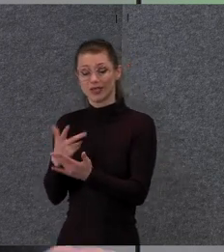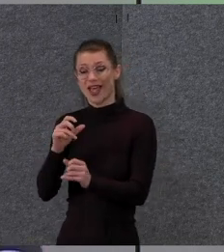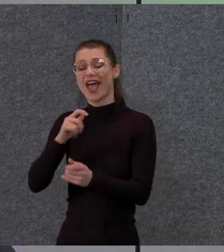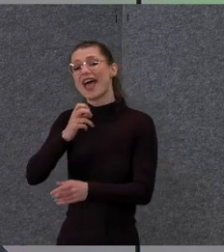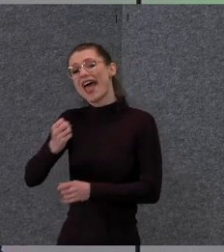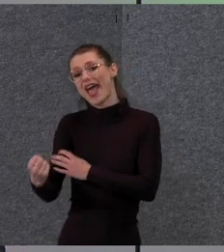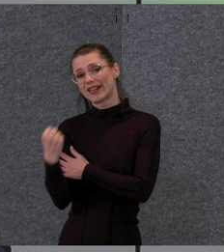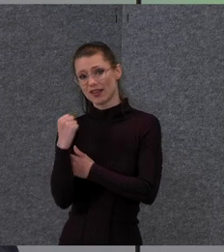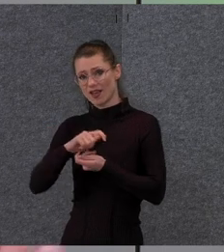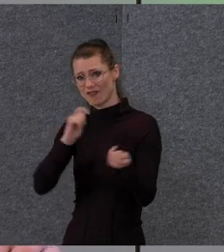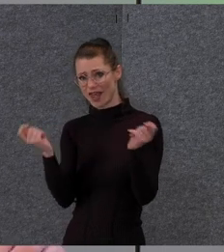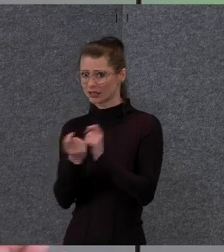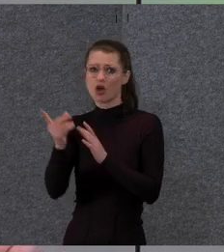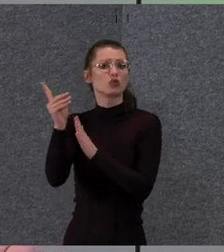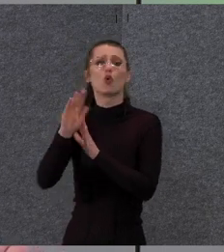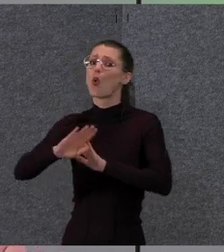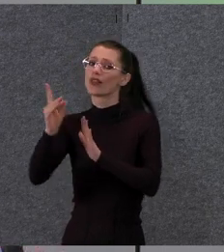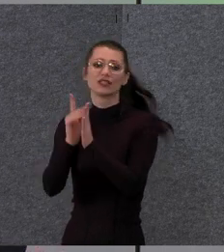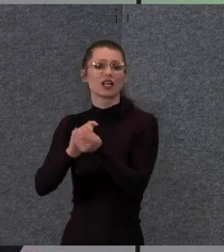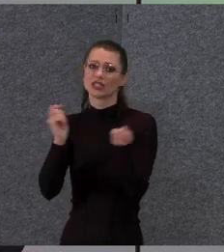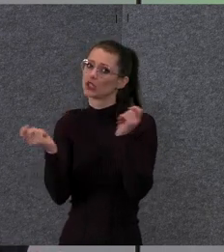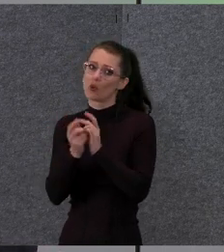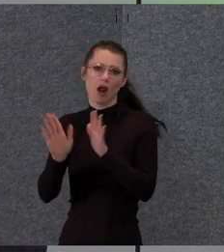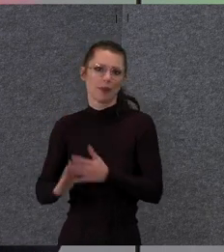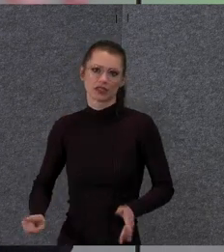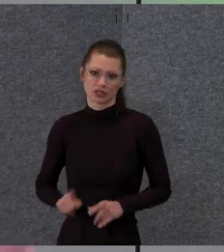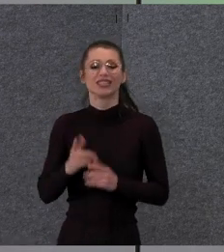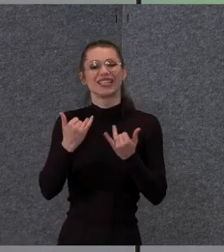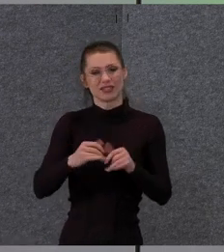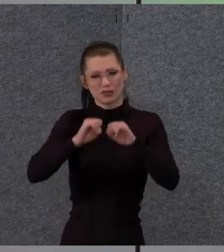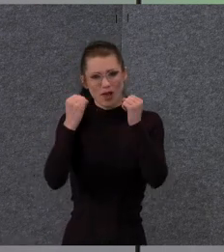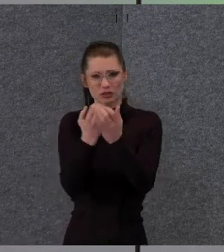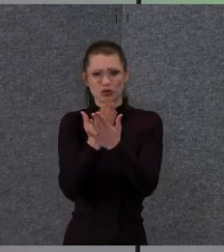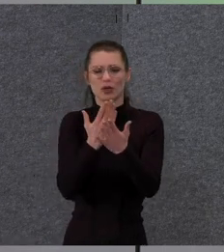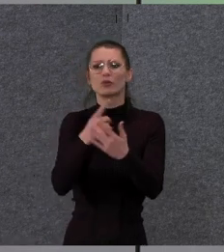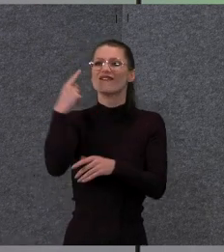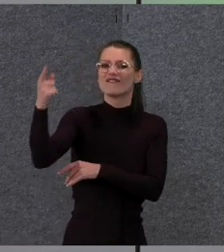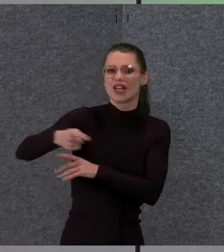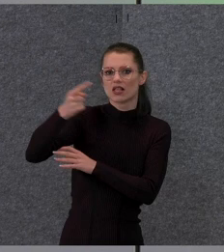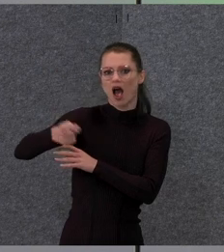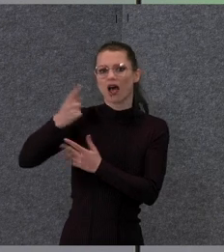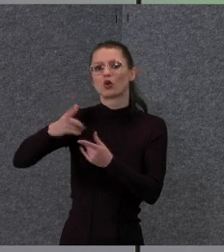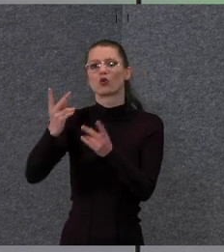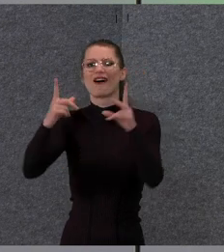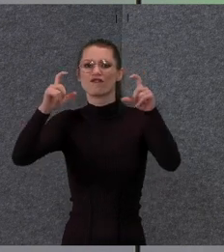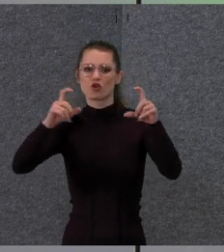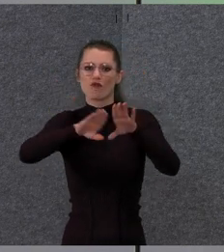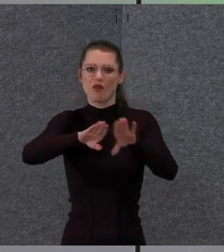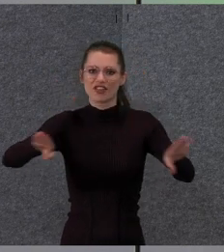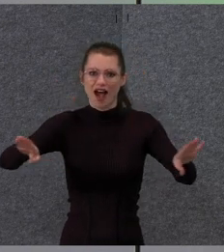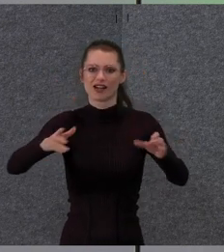ohne Digitalisierung nicht funktionieren. Wir haben die Situation, wenn wir ein einzelnes Windrad haben oder auch eine einzelne